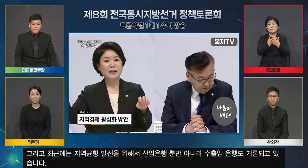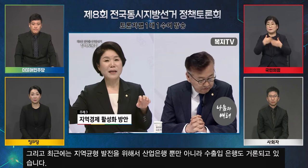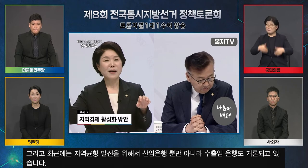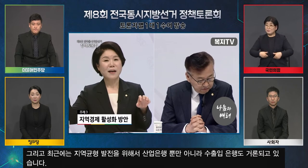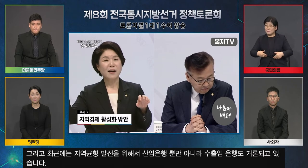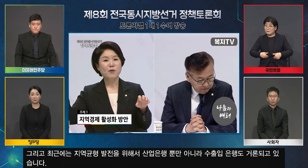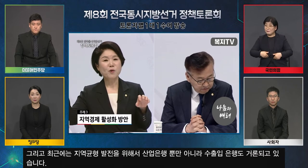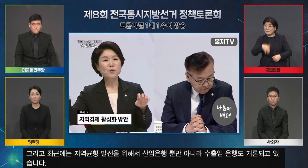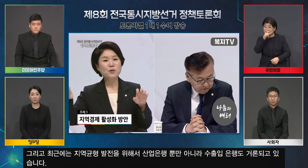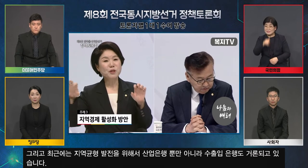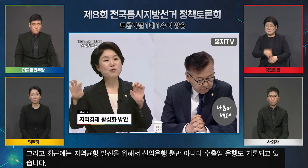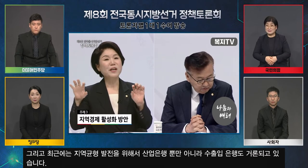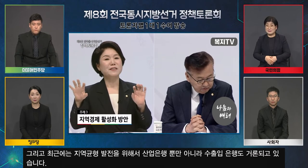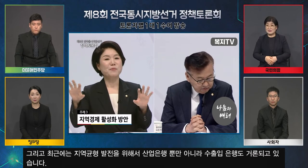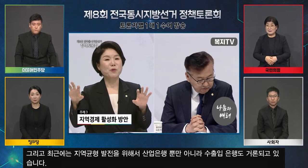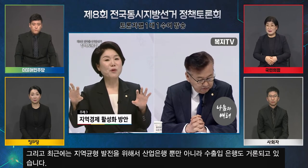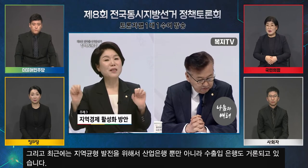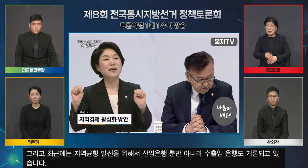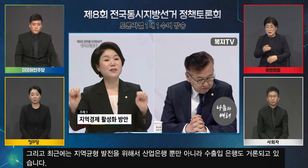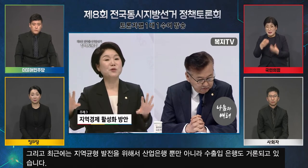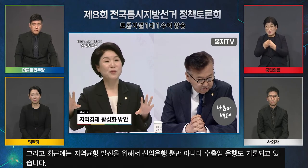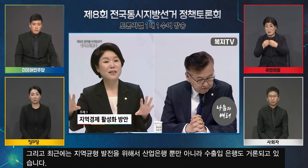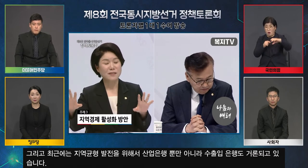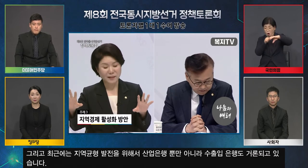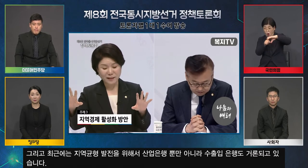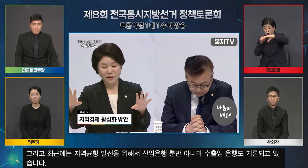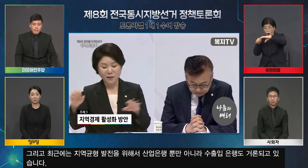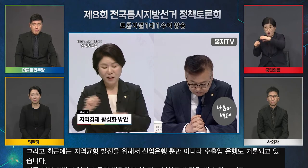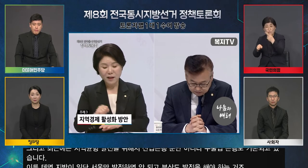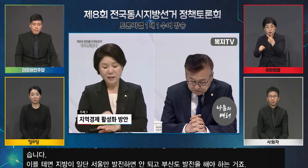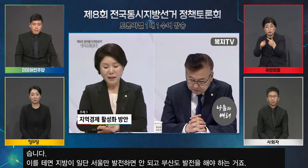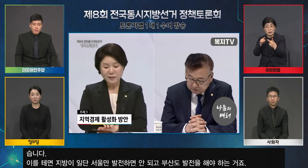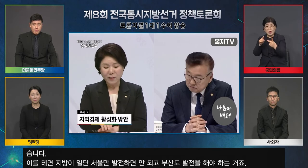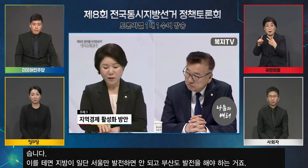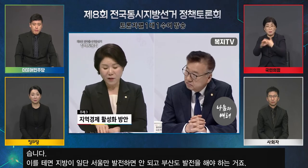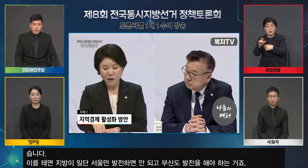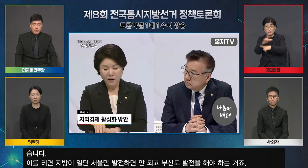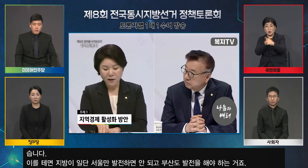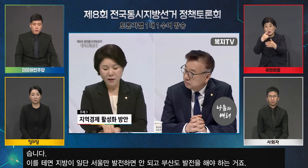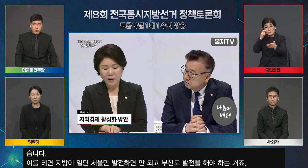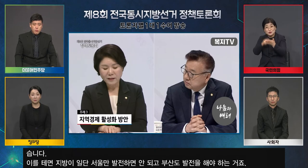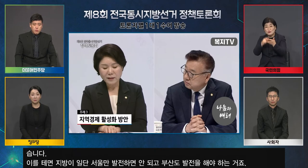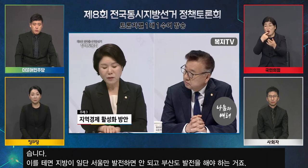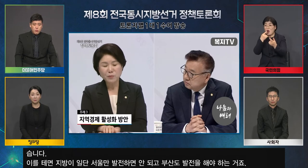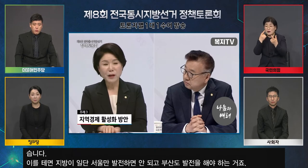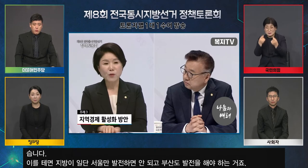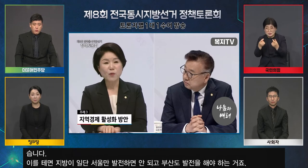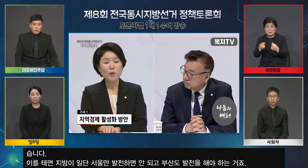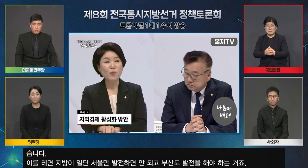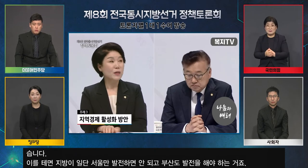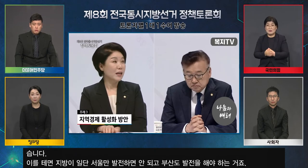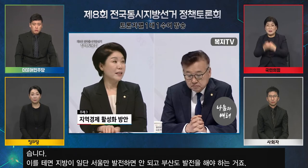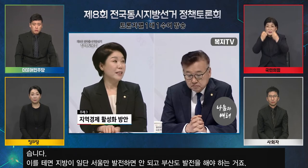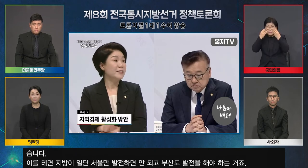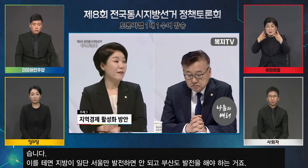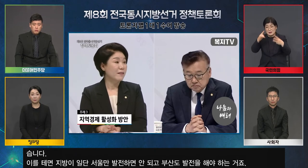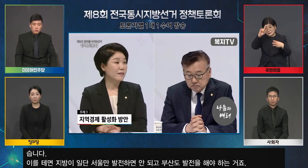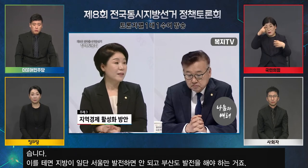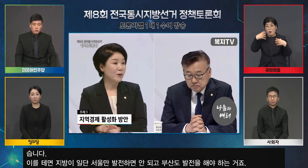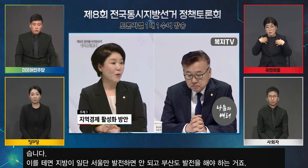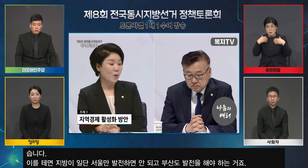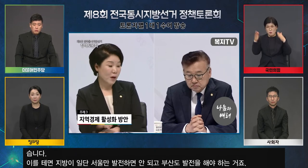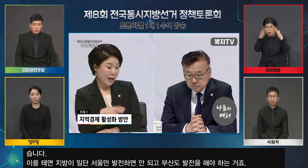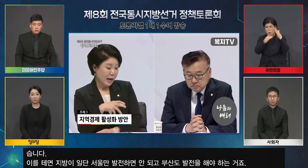이제 골문이 두 개 있으면 골로키가 더 좋다는 거죠. 그래서 새 정부의 공공기관